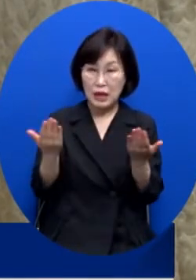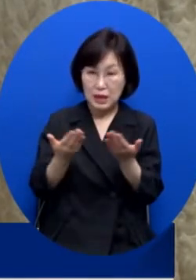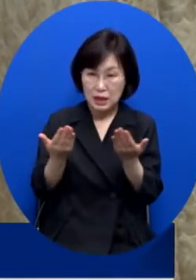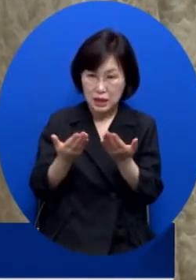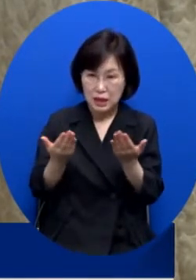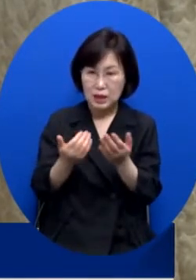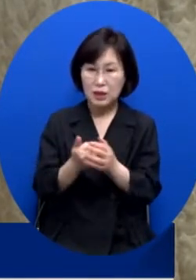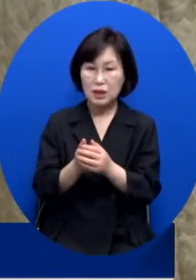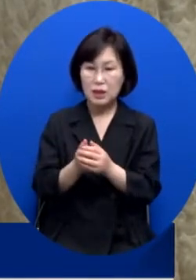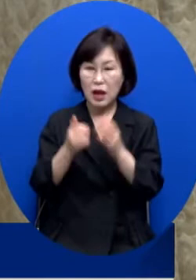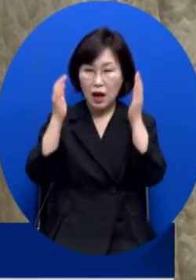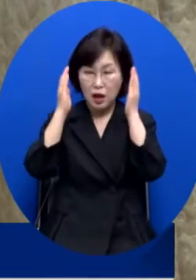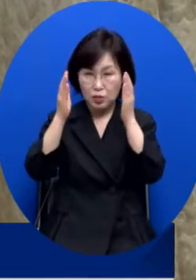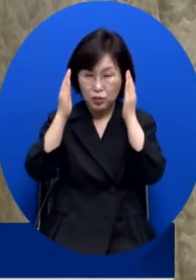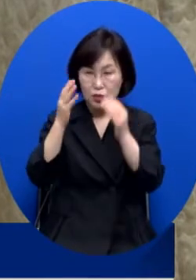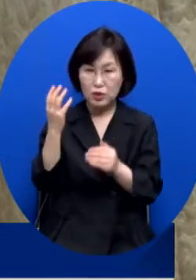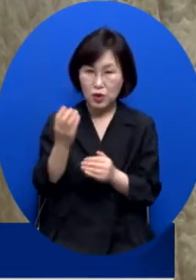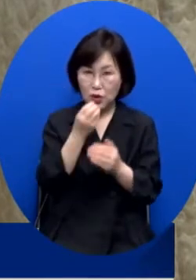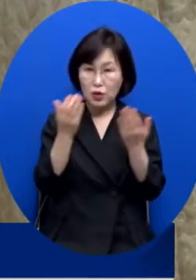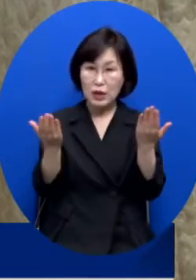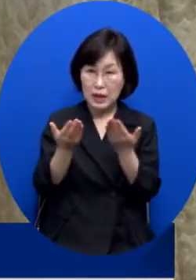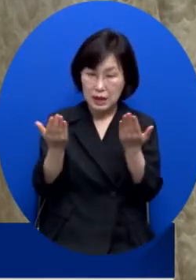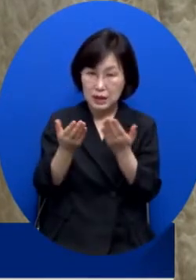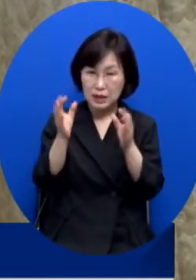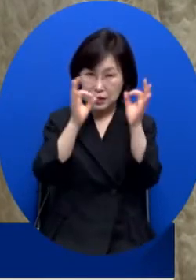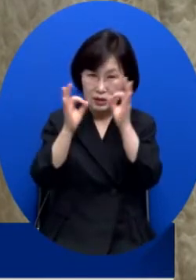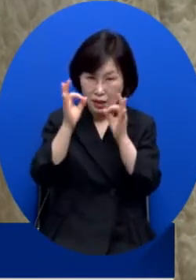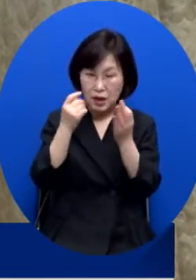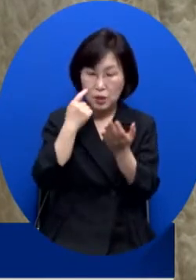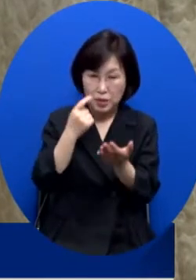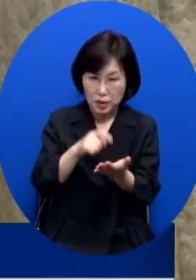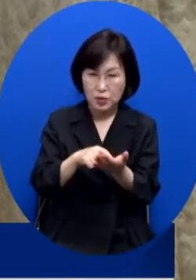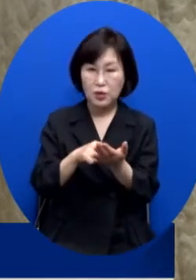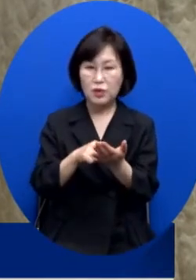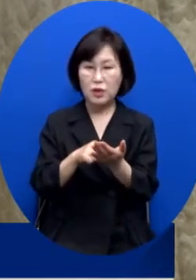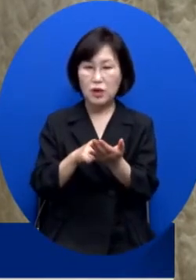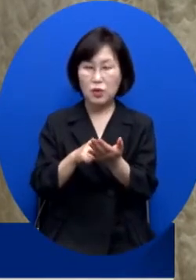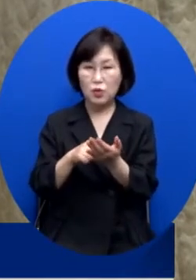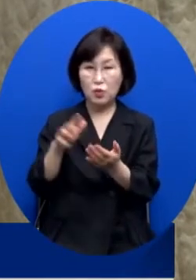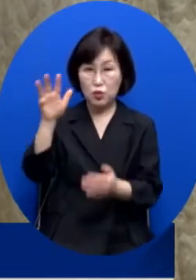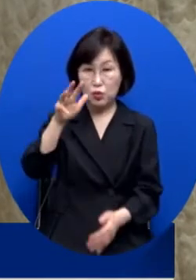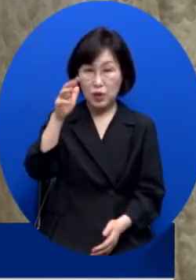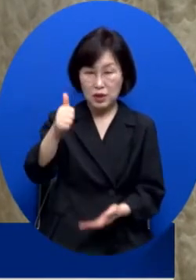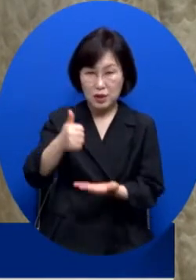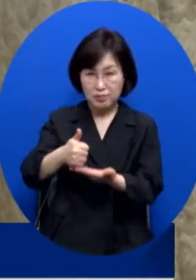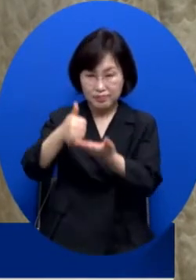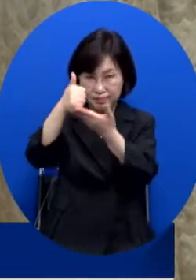학문과 경건의 길을 찾아가는 거기에 힘을 보태서 총회장님 도와서 열심히